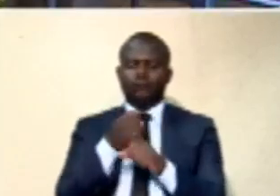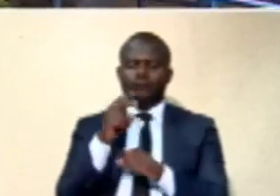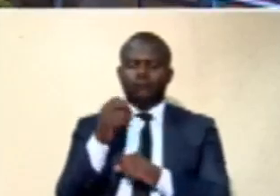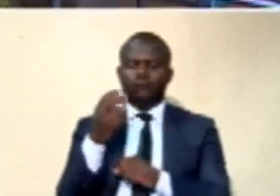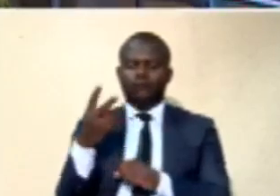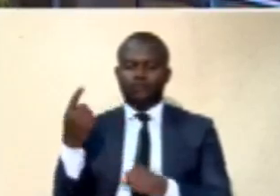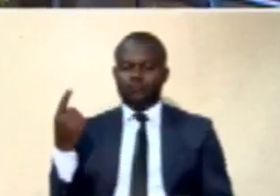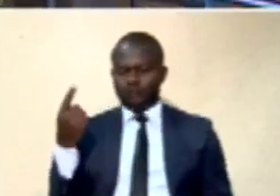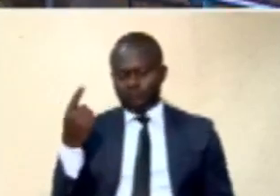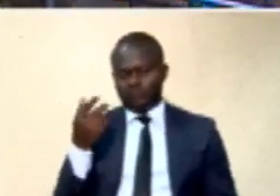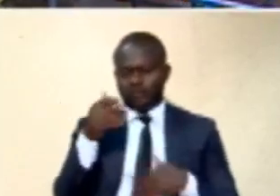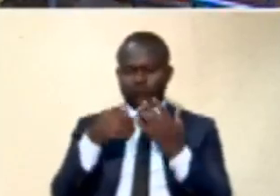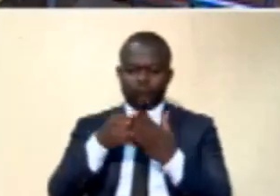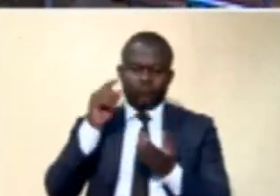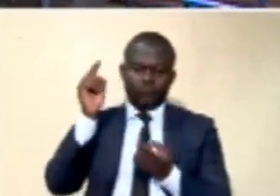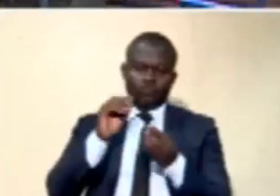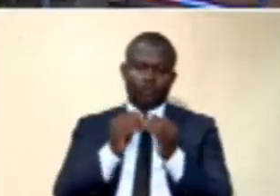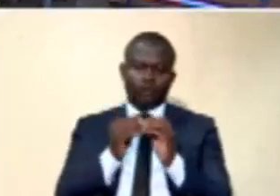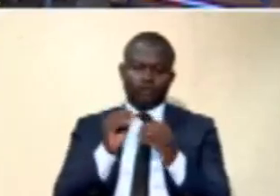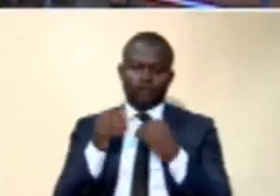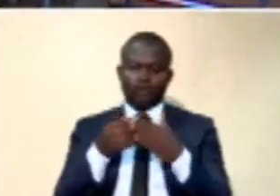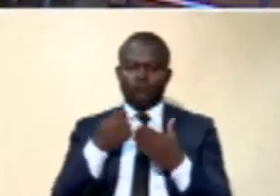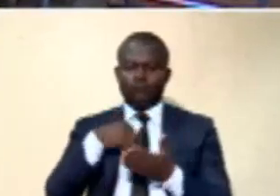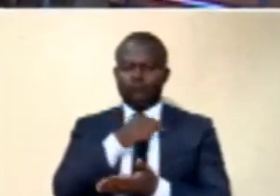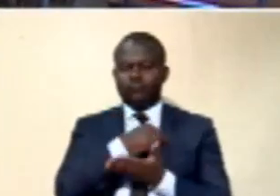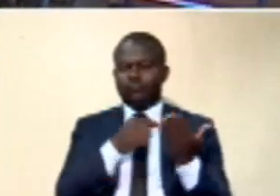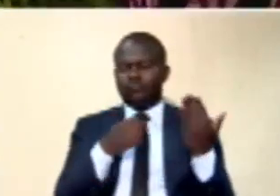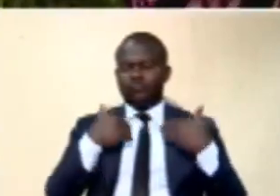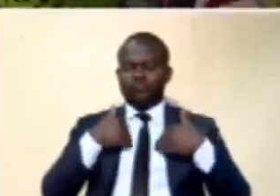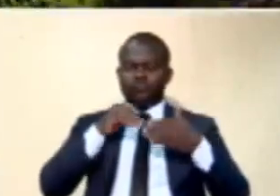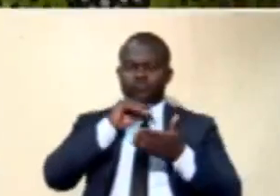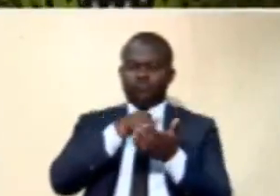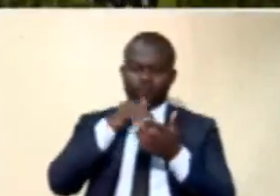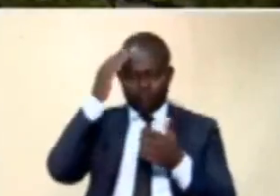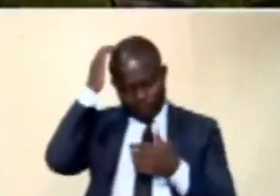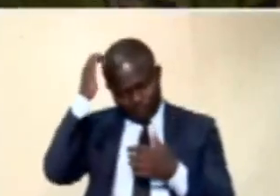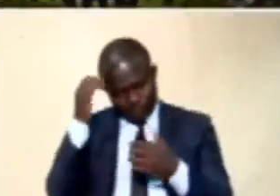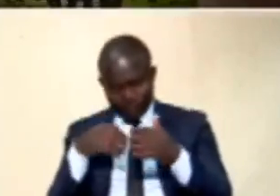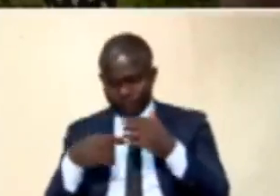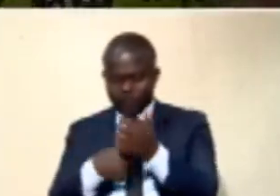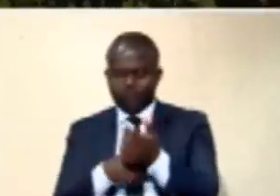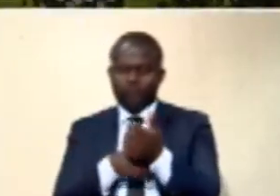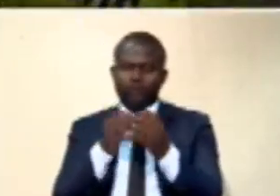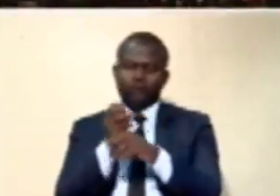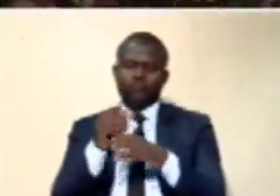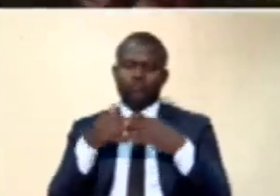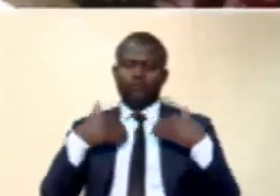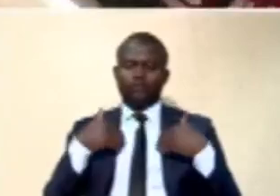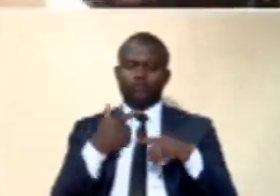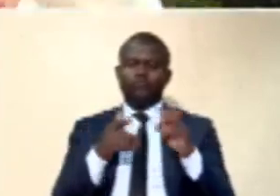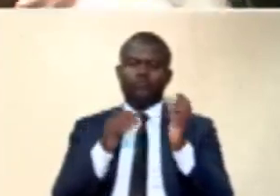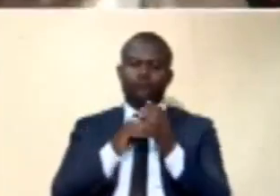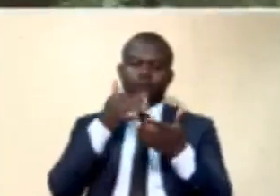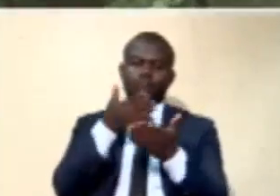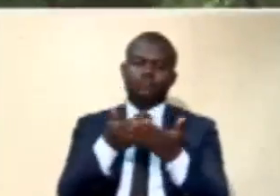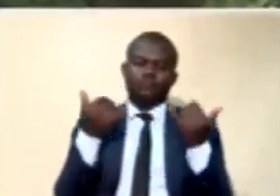2020-2021. Ibi byagabanije umubare w'abivurizaga ku bigo nderabuzima ndetse n'abavurwaga n'abajyanama b'ubuzima. Gusa kugeza